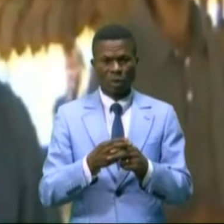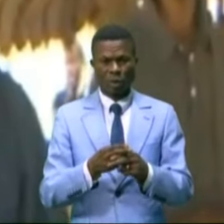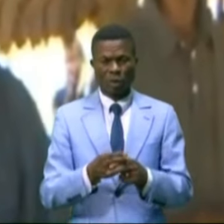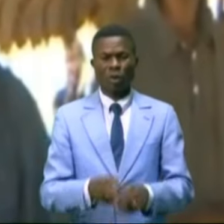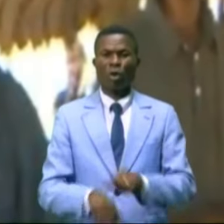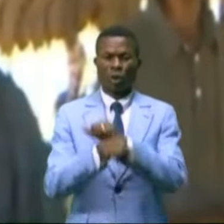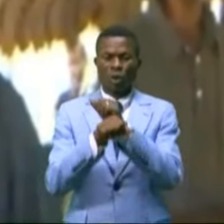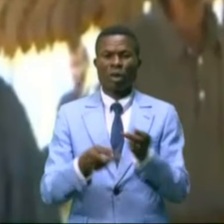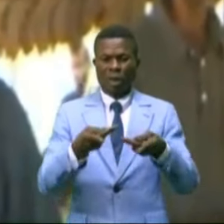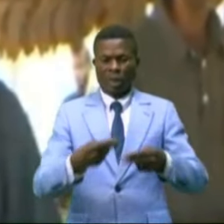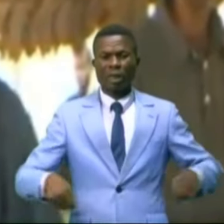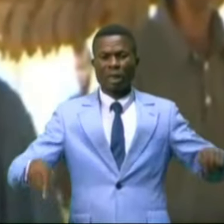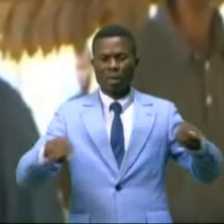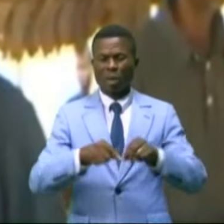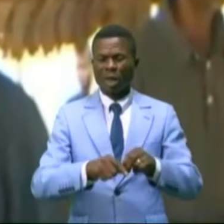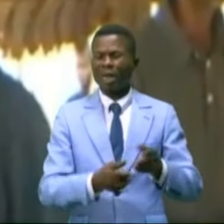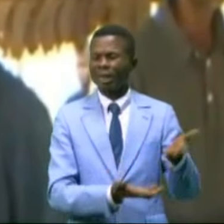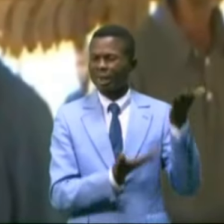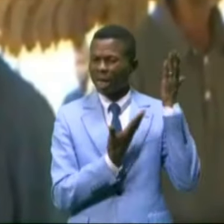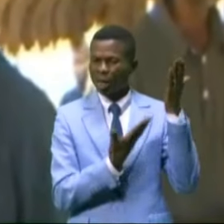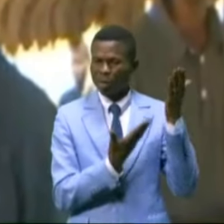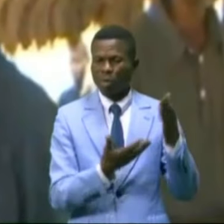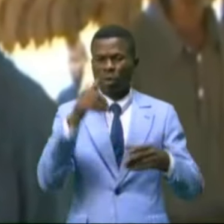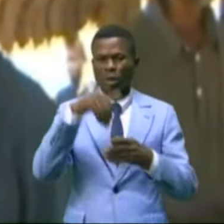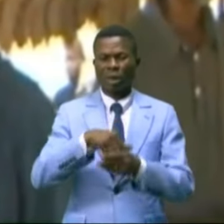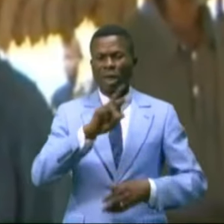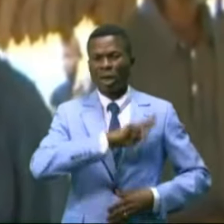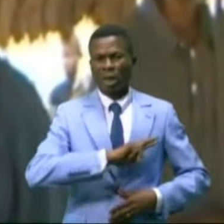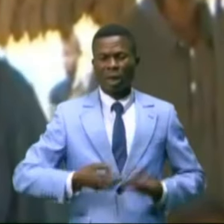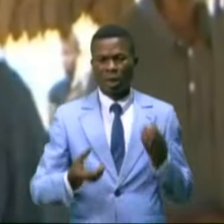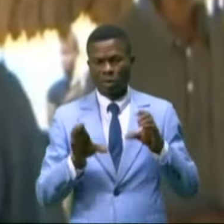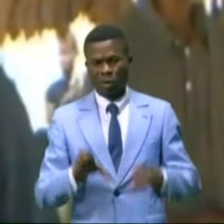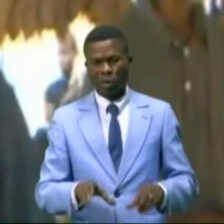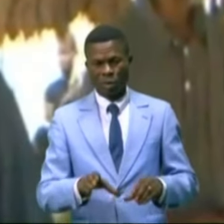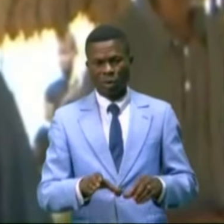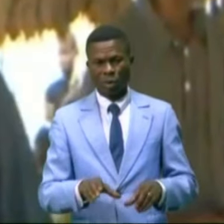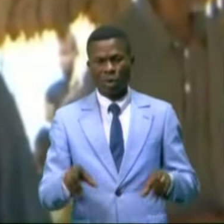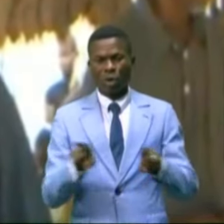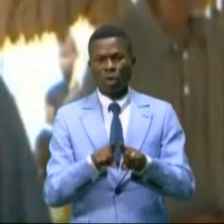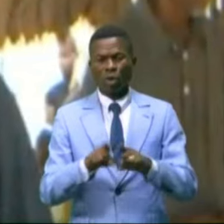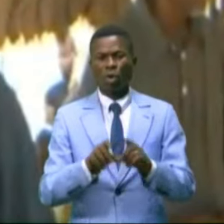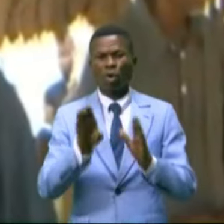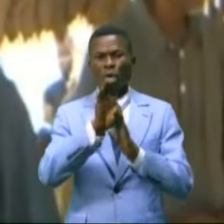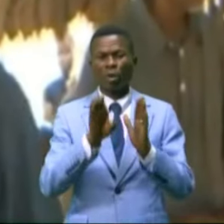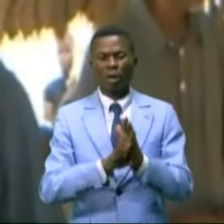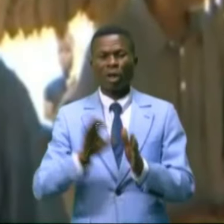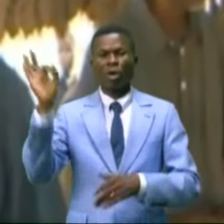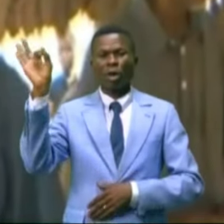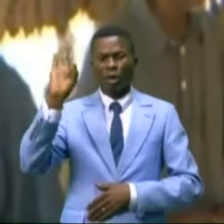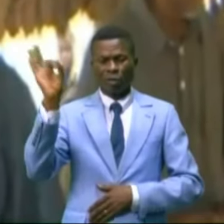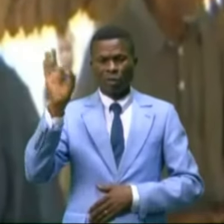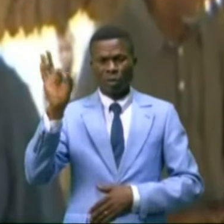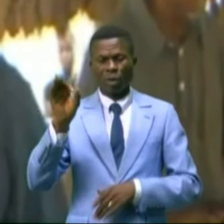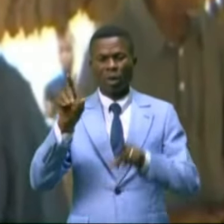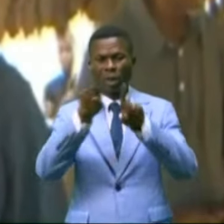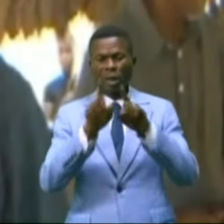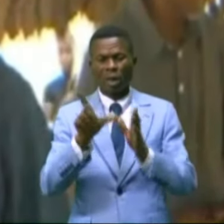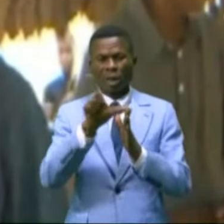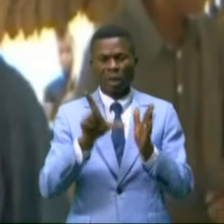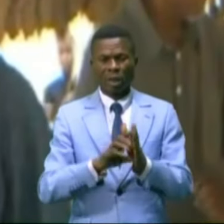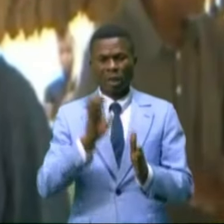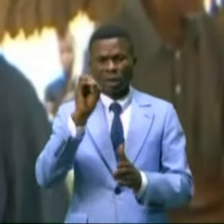traditionneles ou des sitites sacrés en République démocratique du Congo selon le Code forestier et la loi